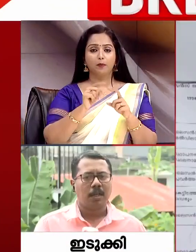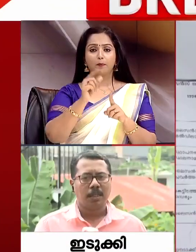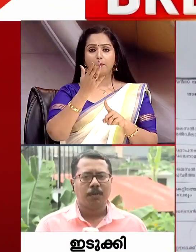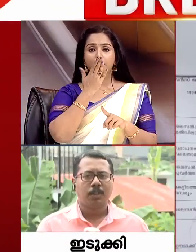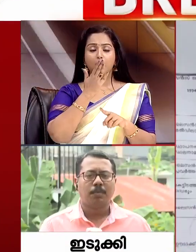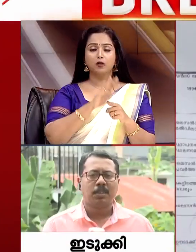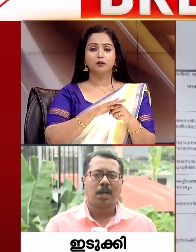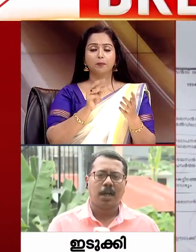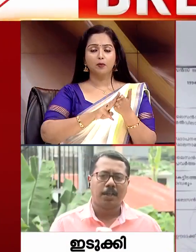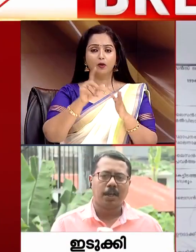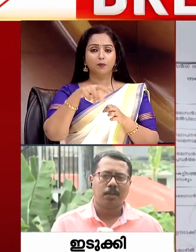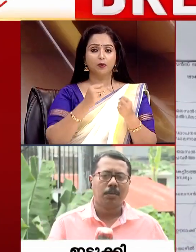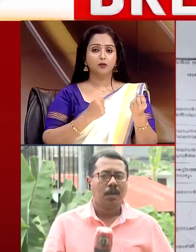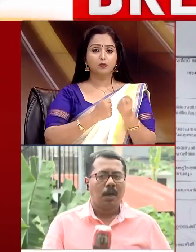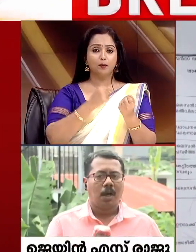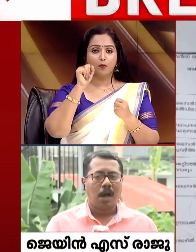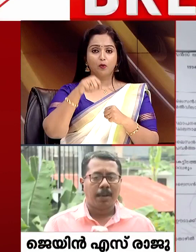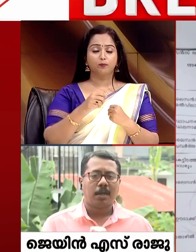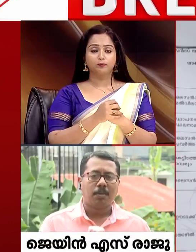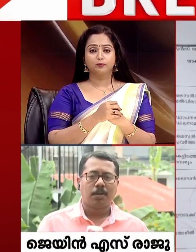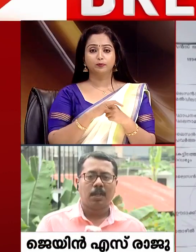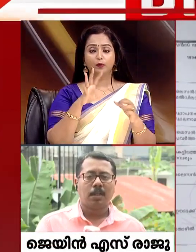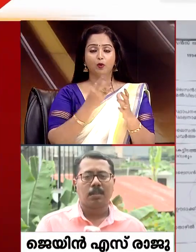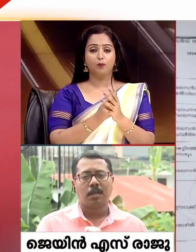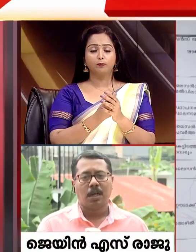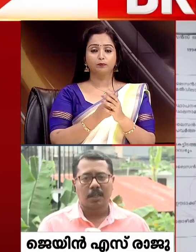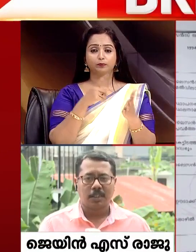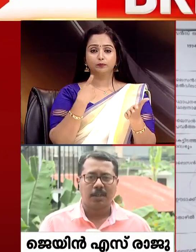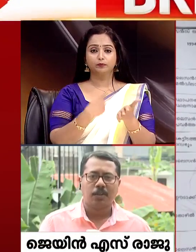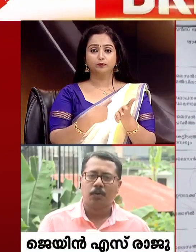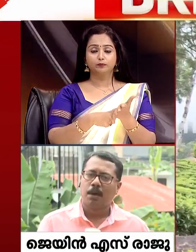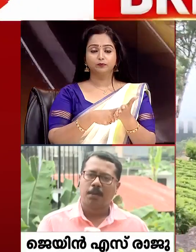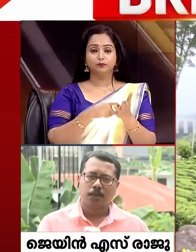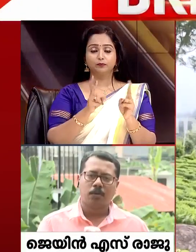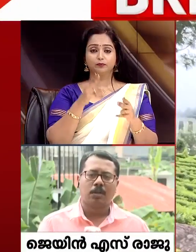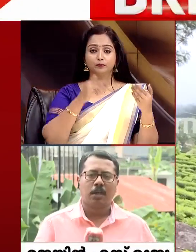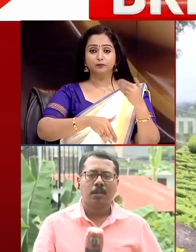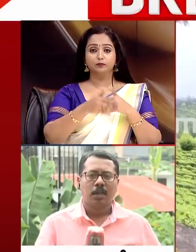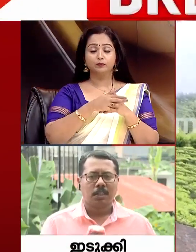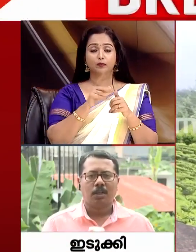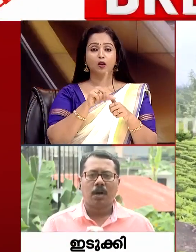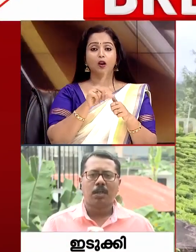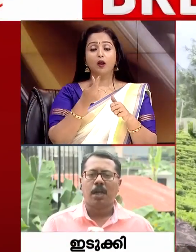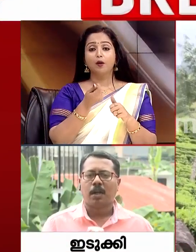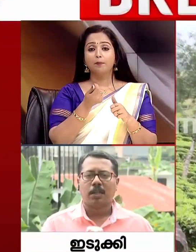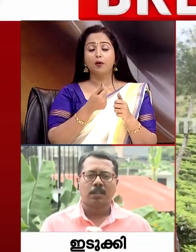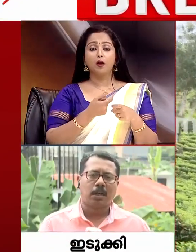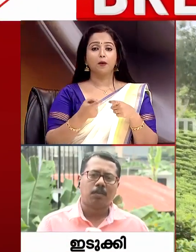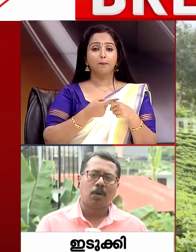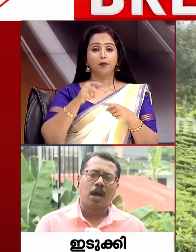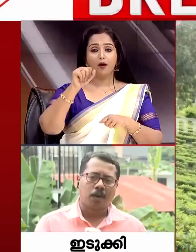കുഴൽനാടനെ നിയമവിരുദ്ധമായി സഹായിക്കുകയാണെന്നും ആ ഭരണം അവിടെ നിലനിർത്താൻ ലക്ഷക്കണക്കിന് രൂപ മാത്യു കുഴൽനാടൻ